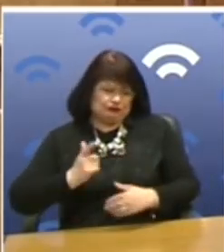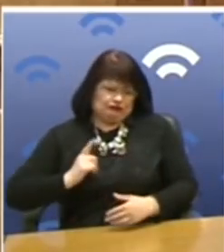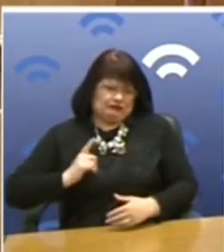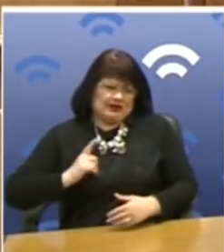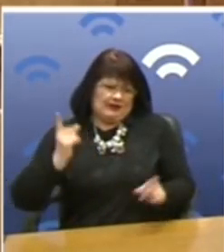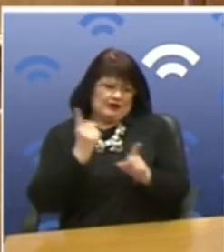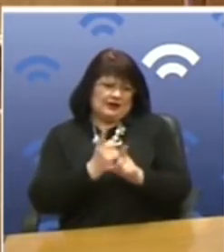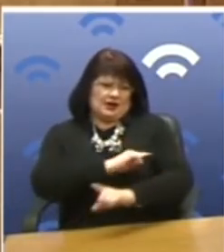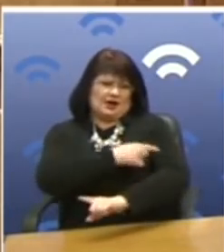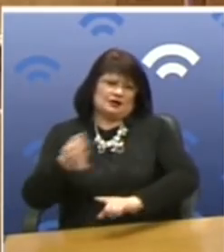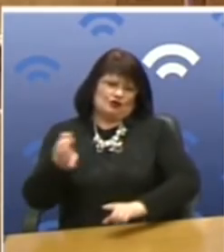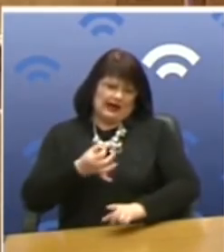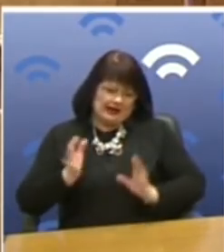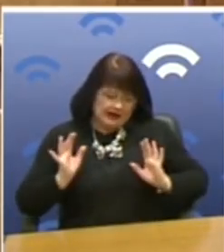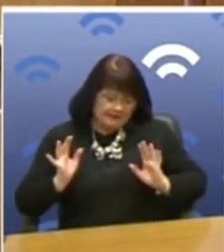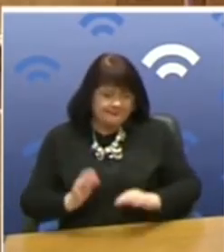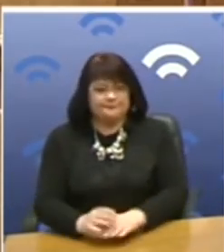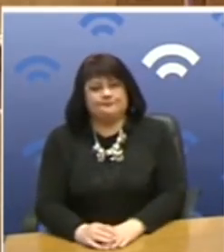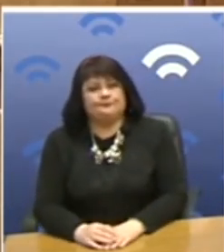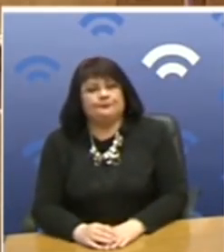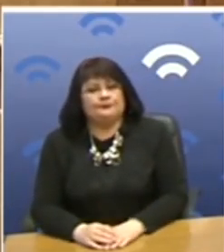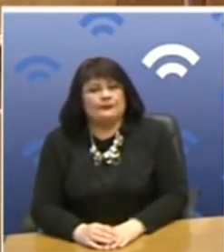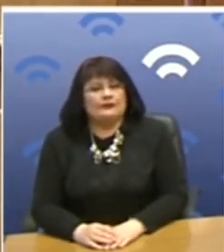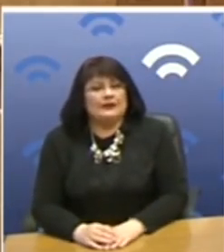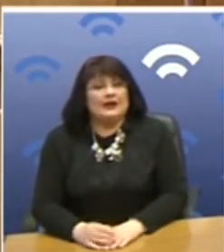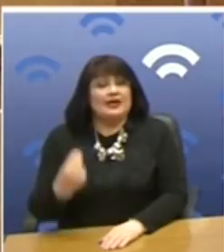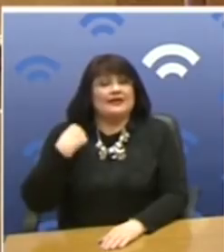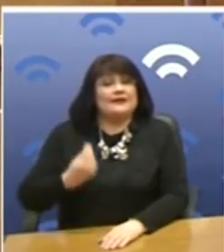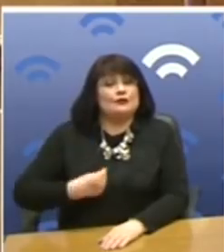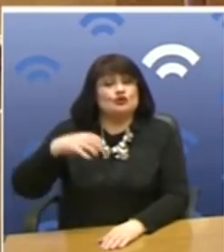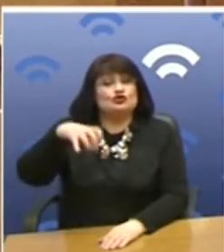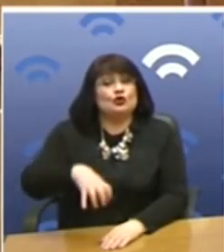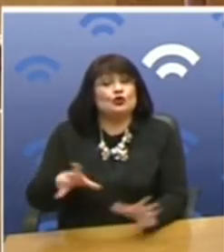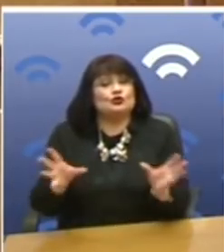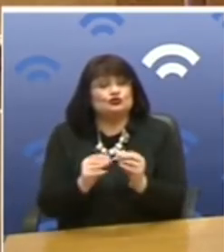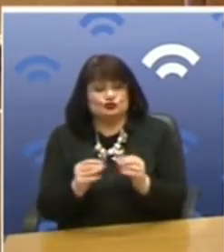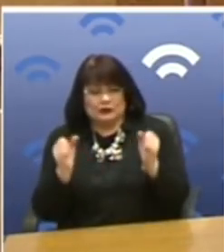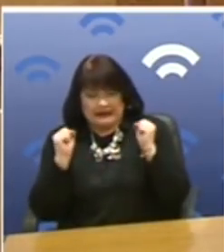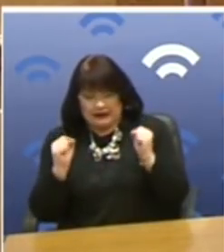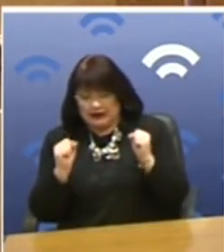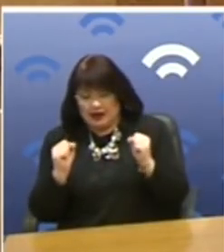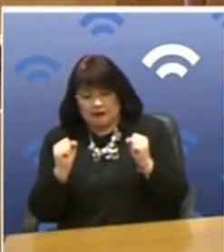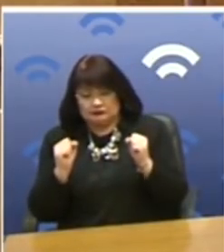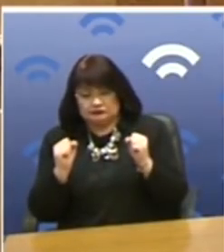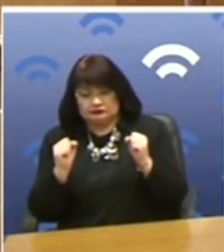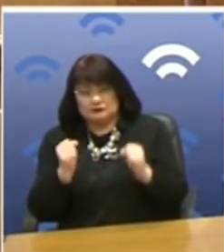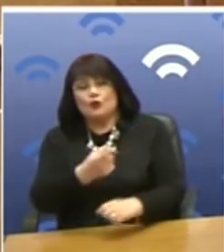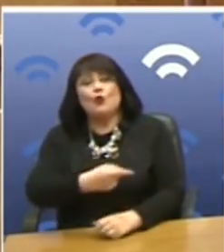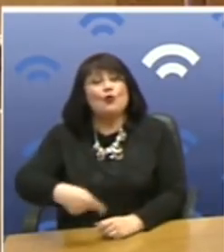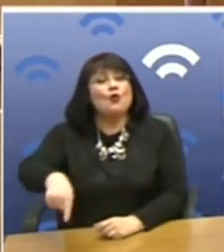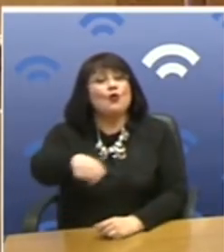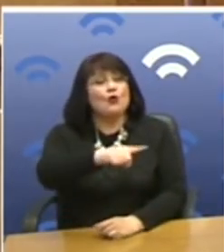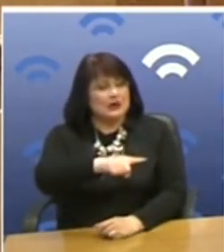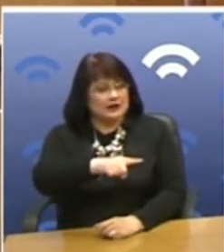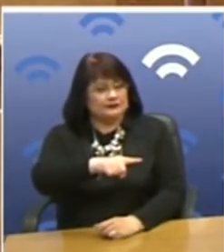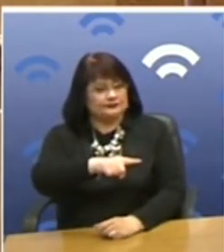οι ειδικοί. Μιλάμε για τον δημόσιο τομέα υγείας, τον οποίο όλοι σας και